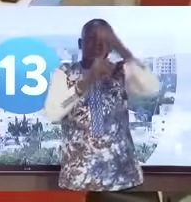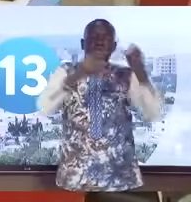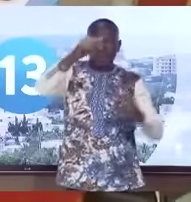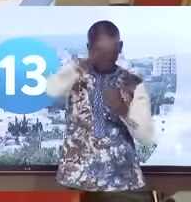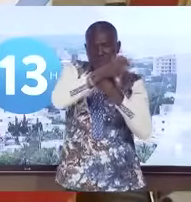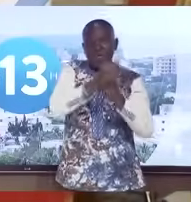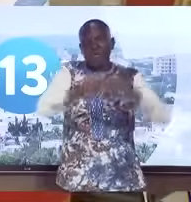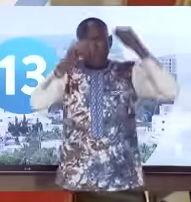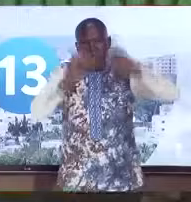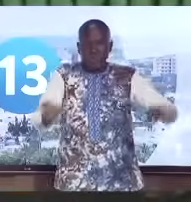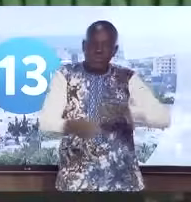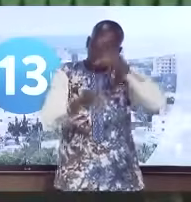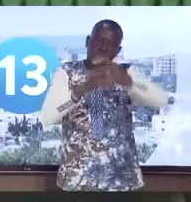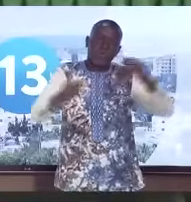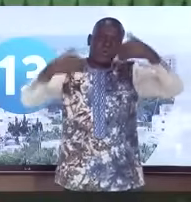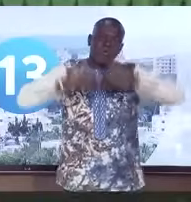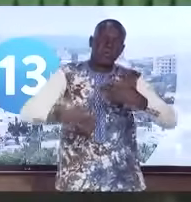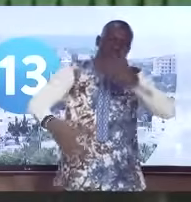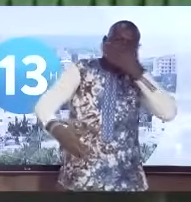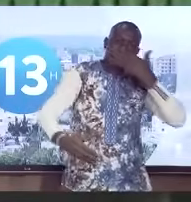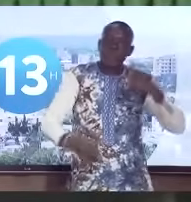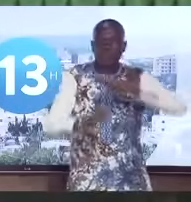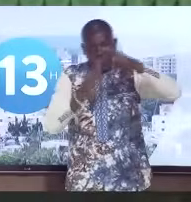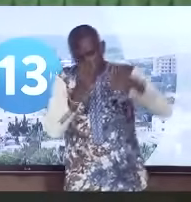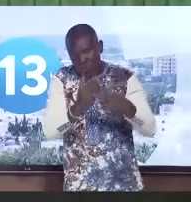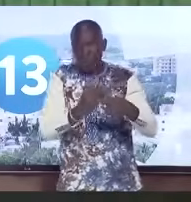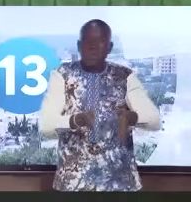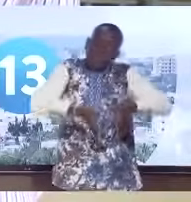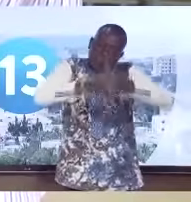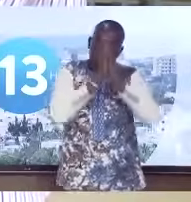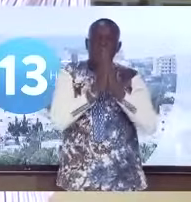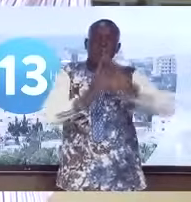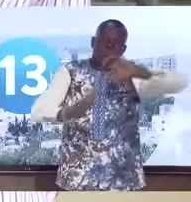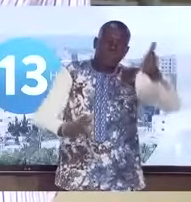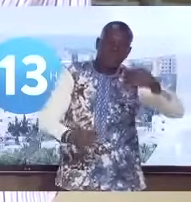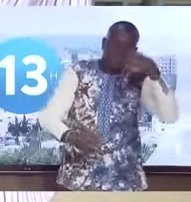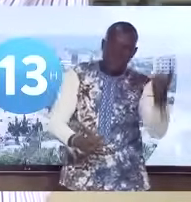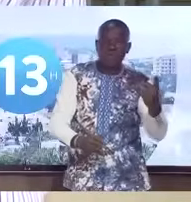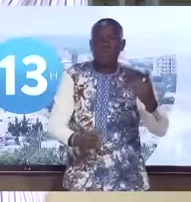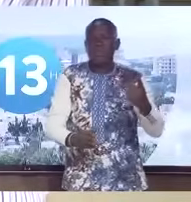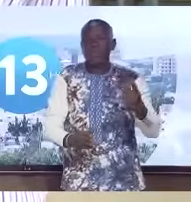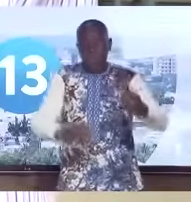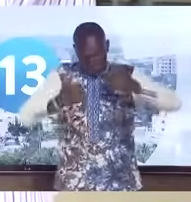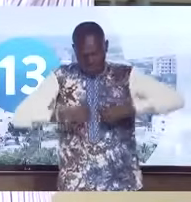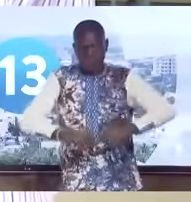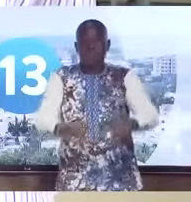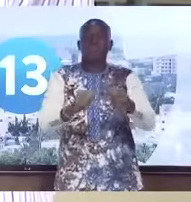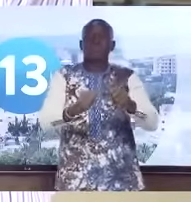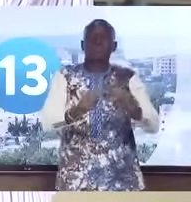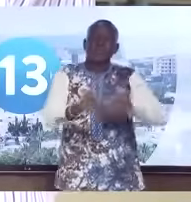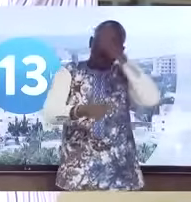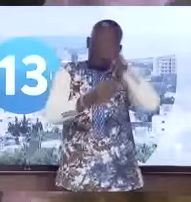sécuritaire pourrait contribuer à obtenir de meilleurs résultats. Et nous demandons aux uns et aux autres de redoubler d'efforts. Il y a